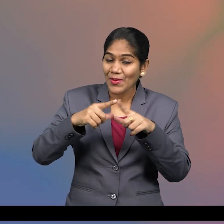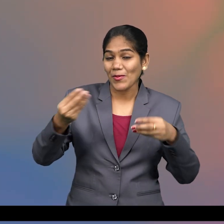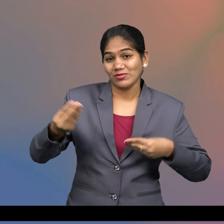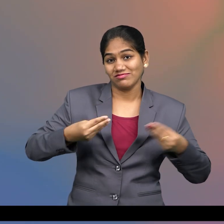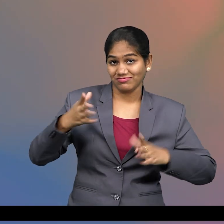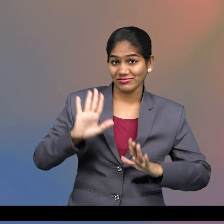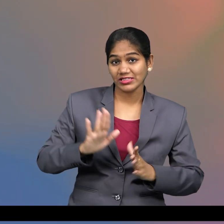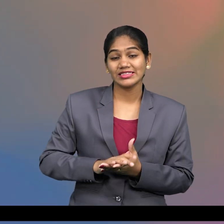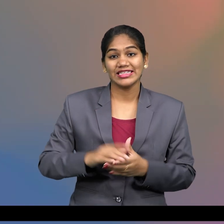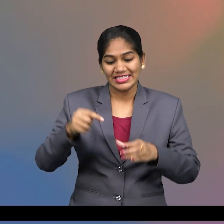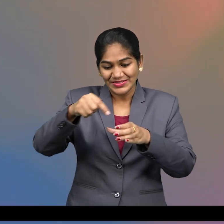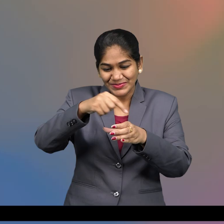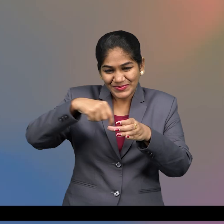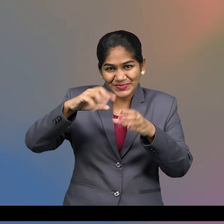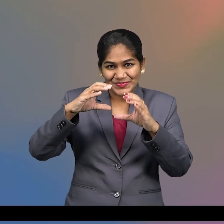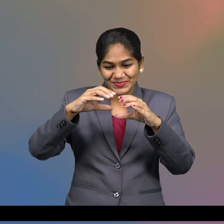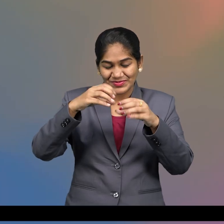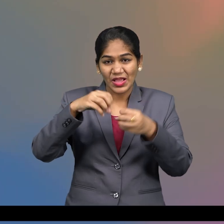कचोरी,